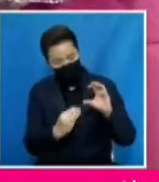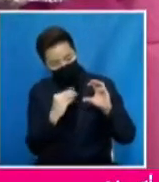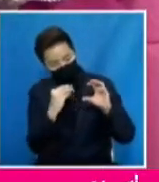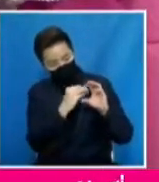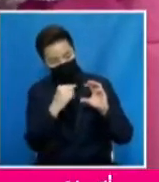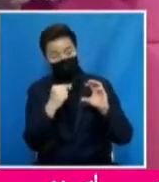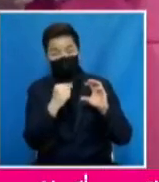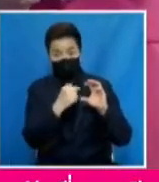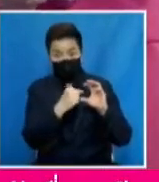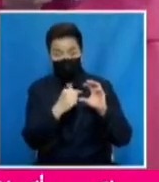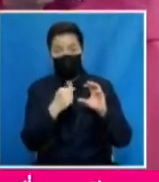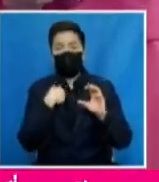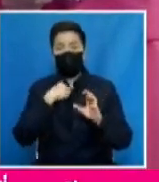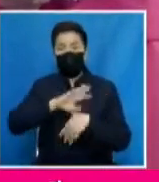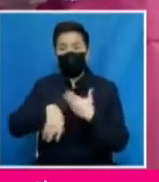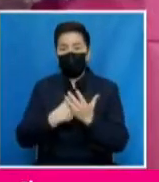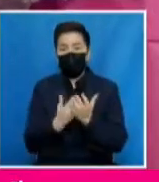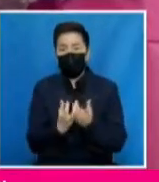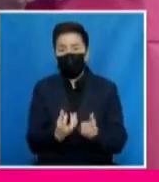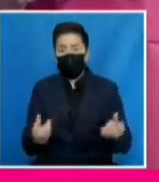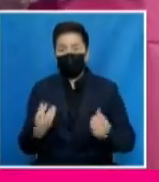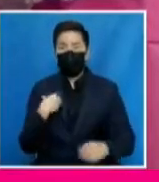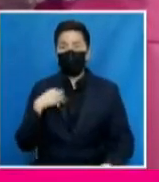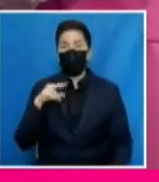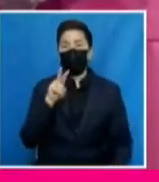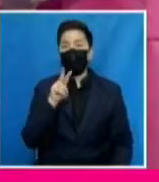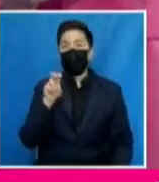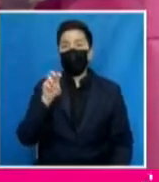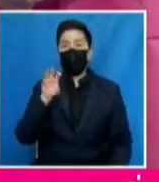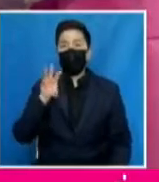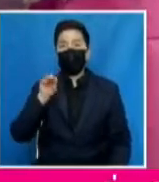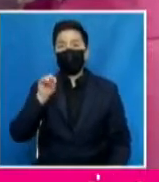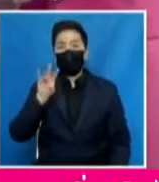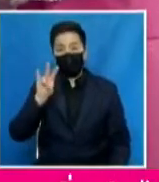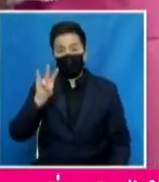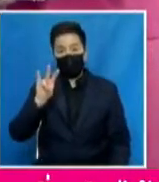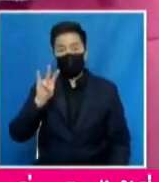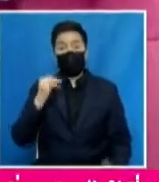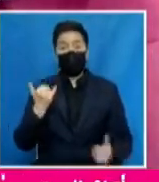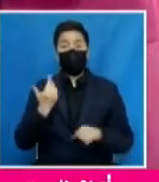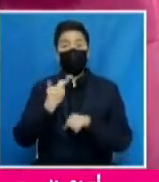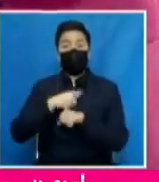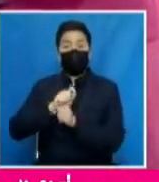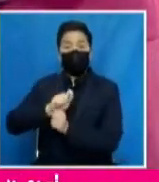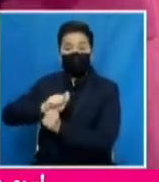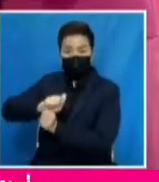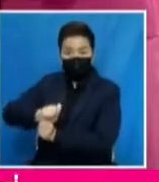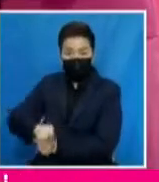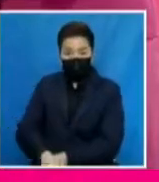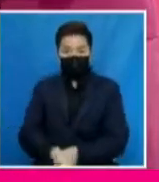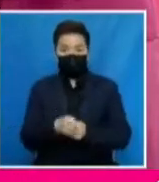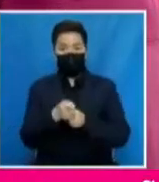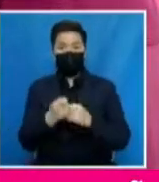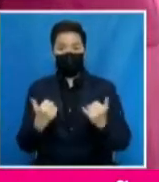ดอักษรซึ่งมีจำนวนทั้งสิ้น257ลูกประธานกรรมการสุ่มตักลูกบอล